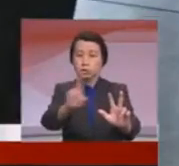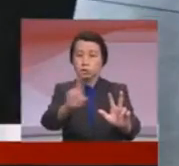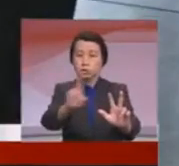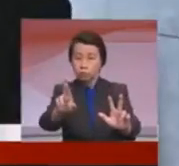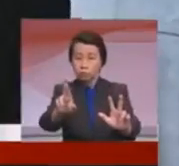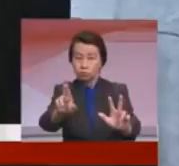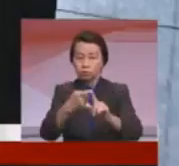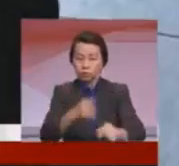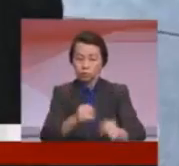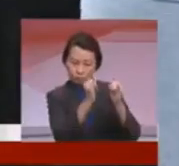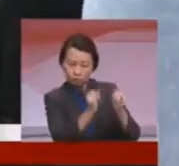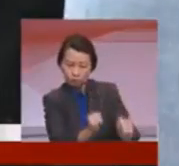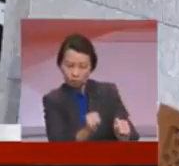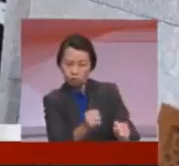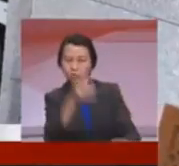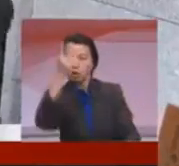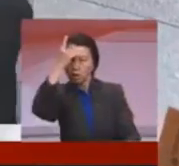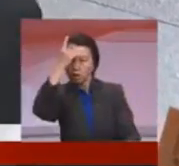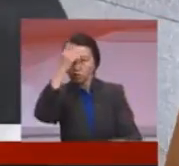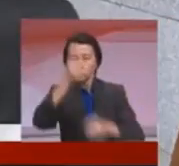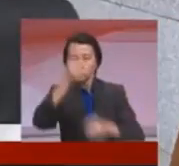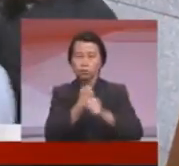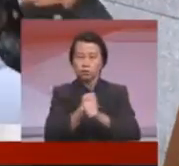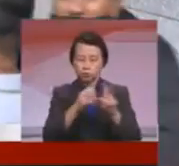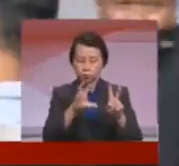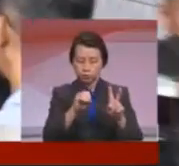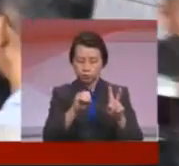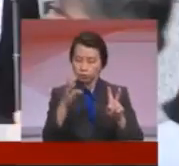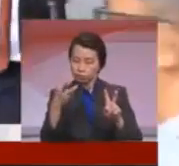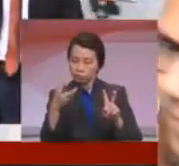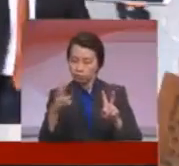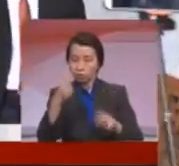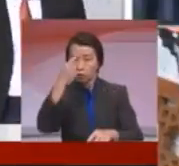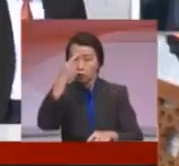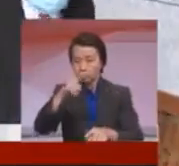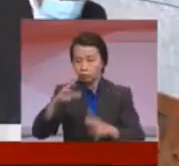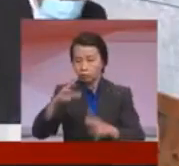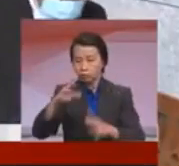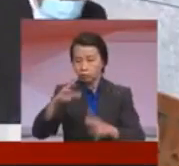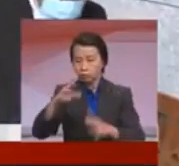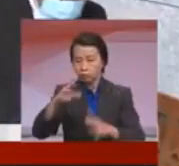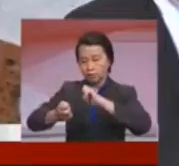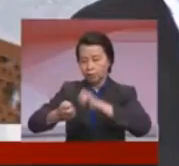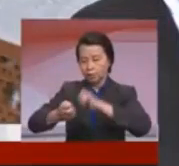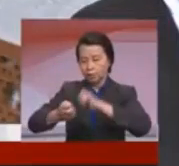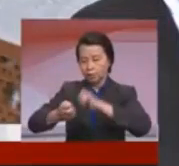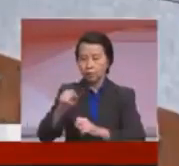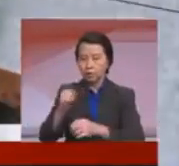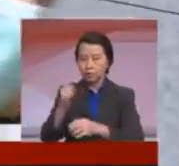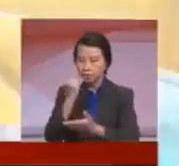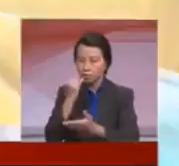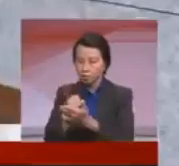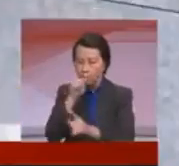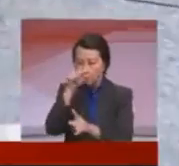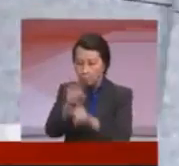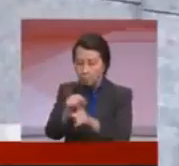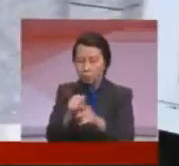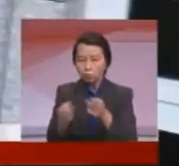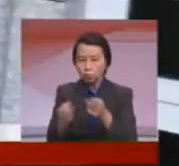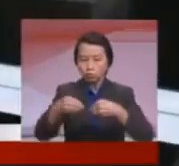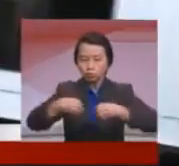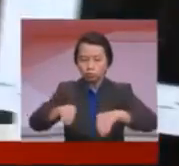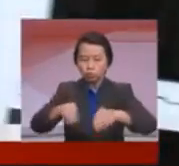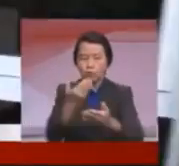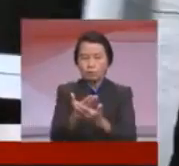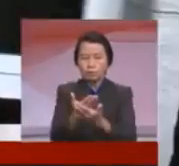RM345,000 daripada individu bergelar Datuk pada tahun 2016 bagi menyelesaikan kes jenayah komersial penipuan urusan jual